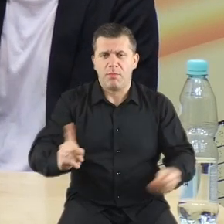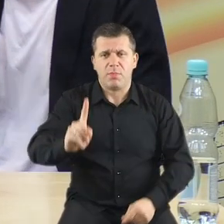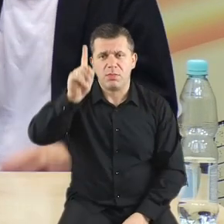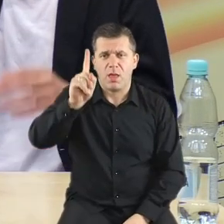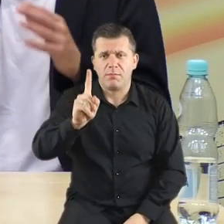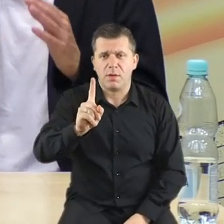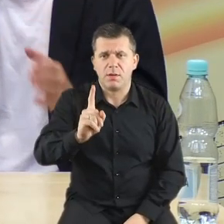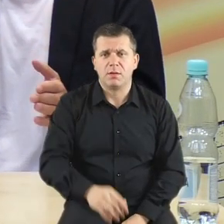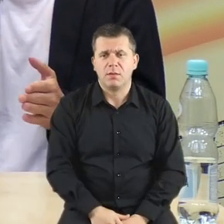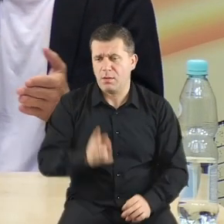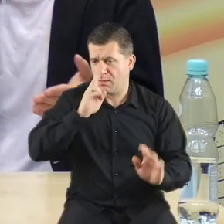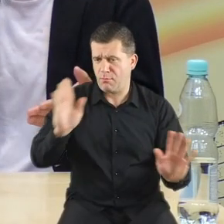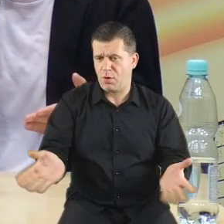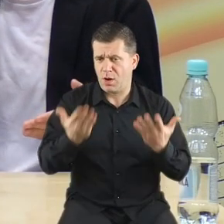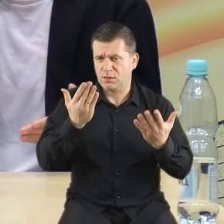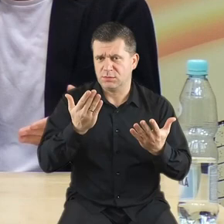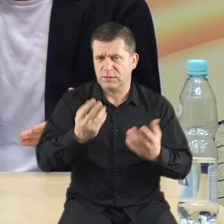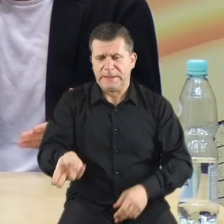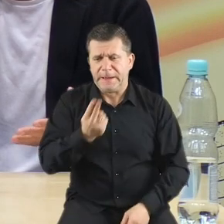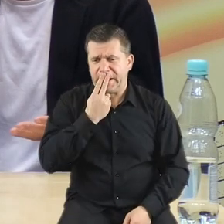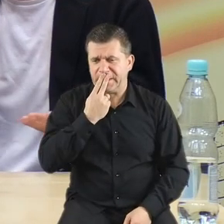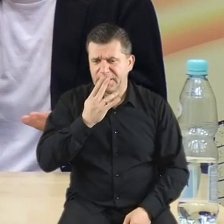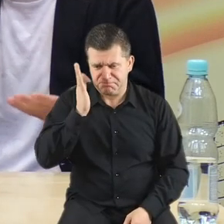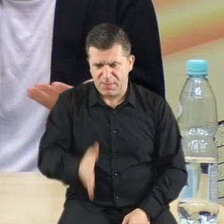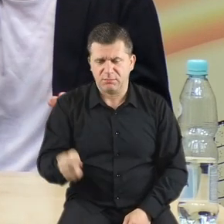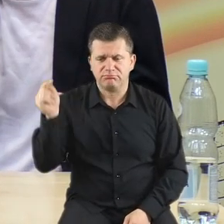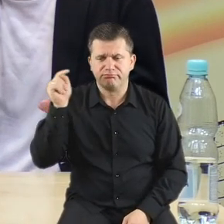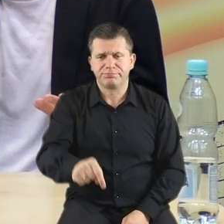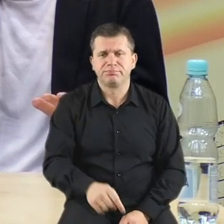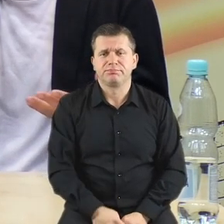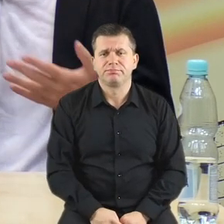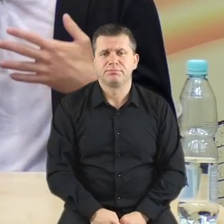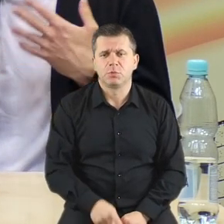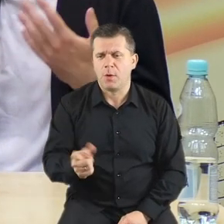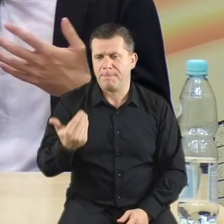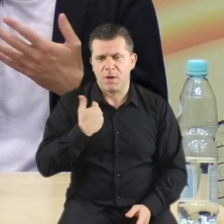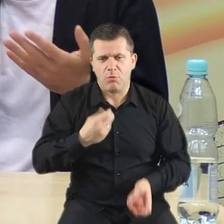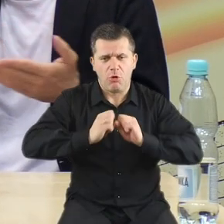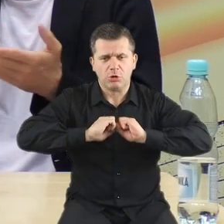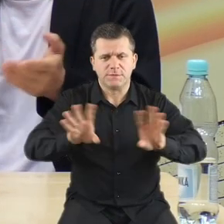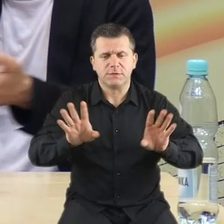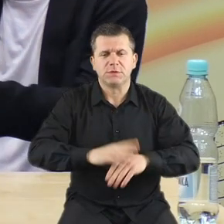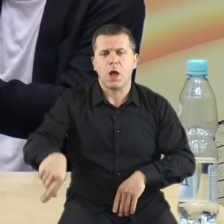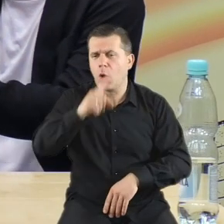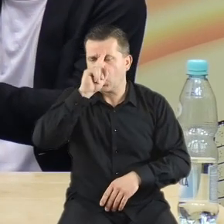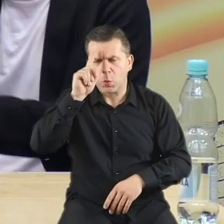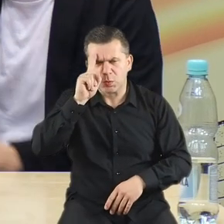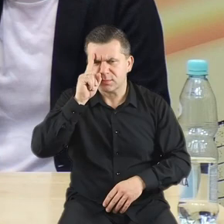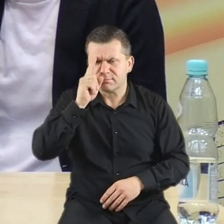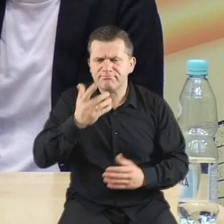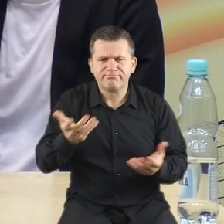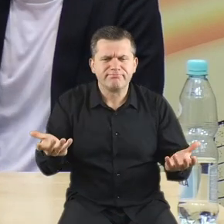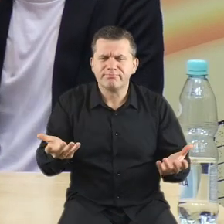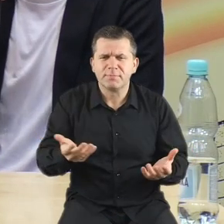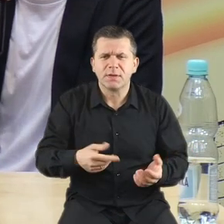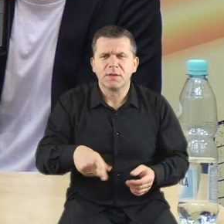pokazywały, że Hitler musi tu wejść. To jakby już było oczywiste. A ludzie do końca są, dałem tam zresztą autentyczne